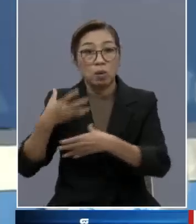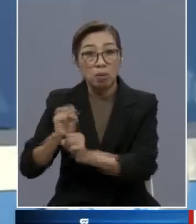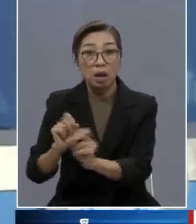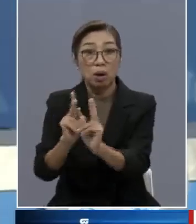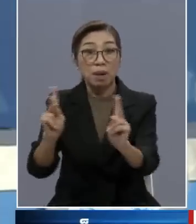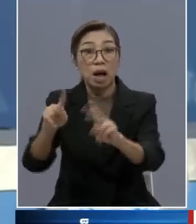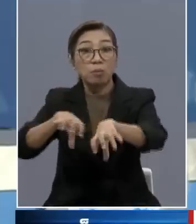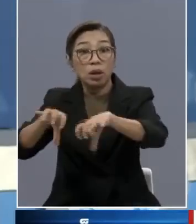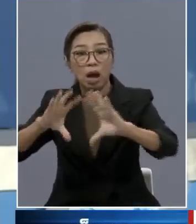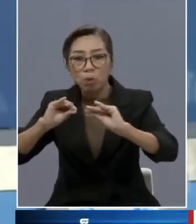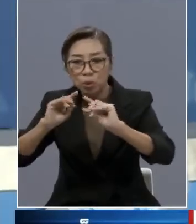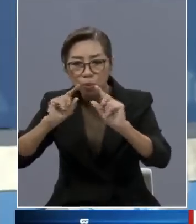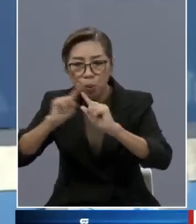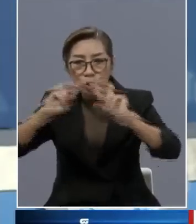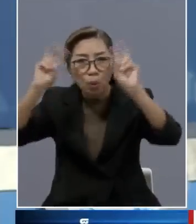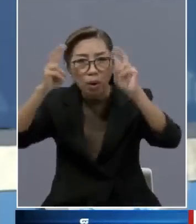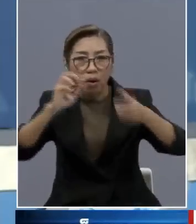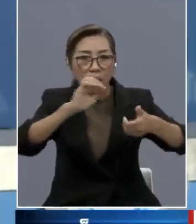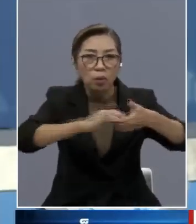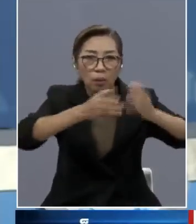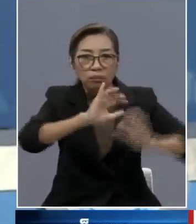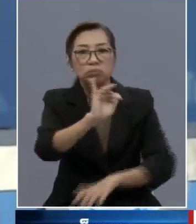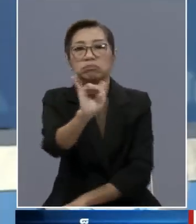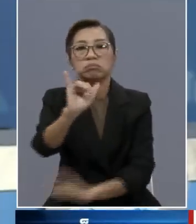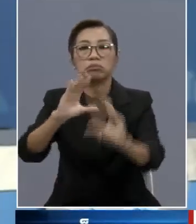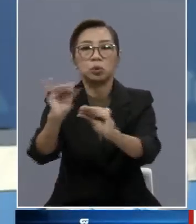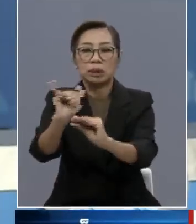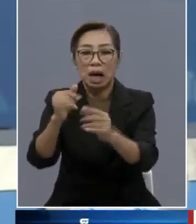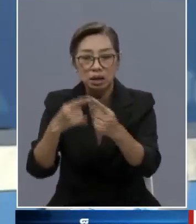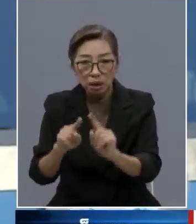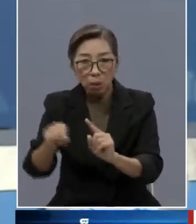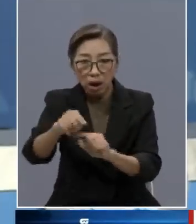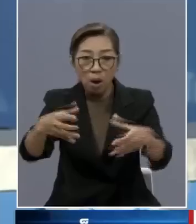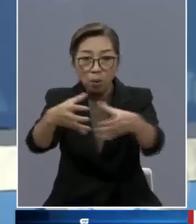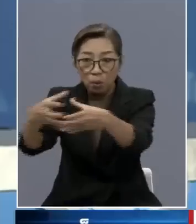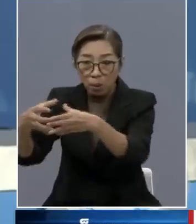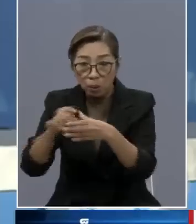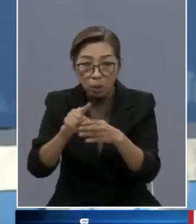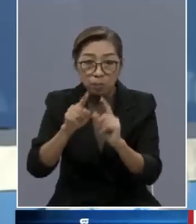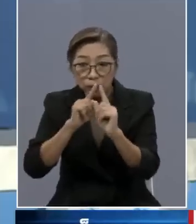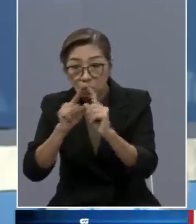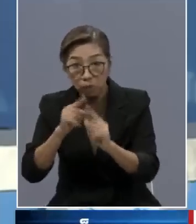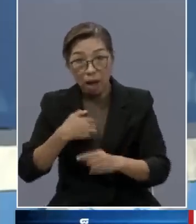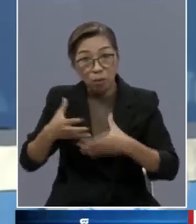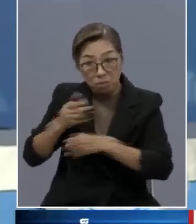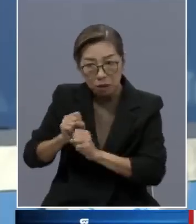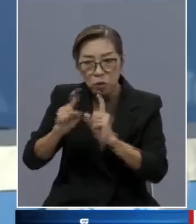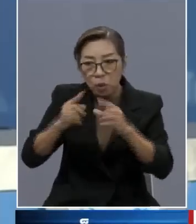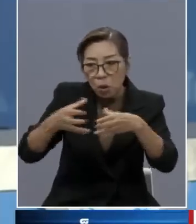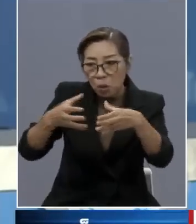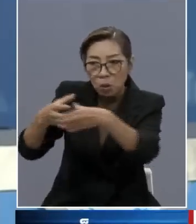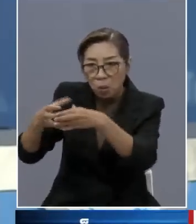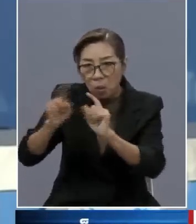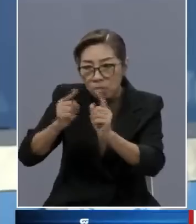ณาเรื่องนี้เลยนะครับส่วนกระแสข่าวเจรจาพูดคุยกับพรรคการเมืองต่างๆเพื่อที่จะไปร่วมรัฐบาลเป็นข่าวที่บิดเบือนนะครับทำลายหน้า